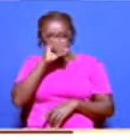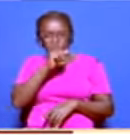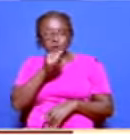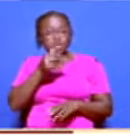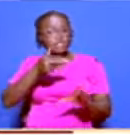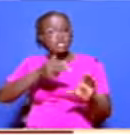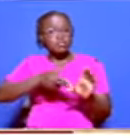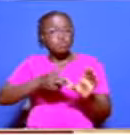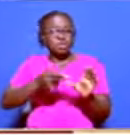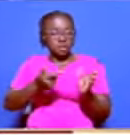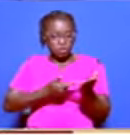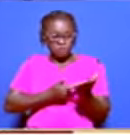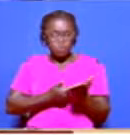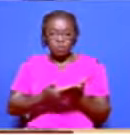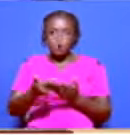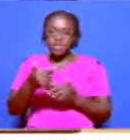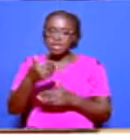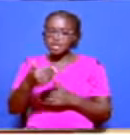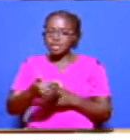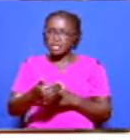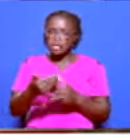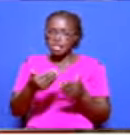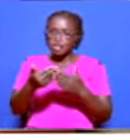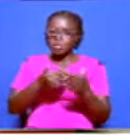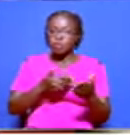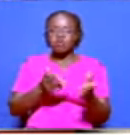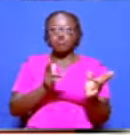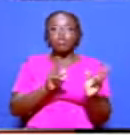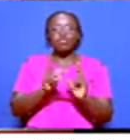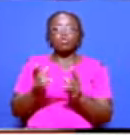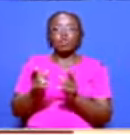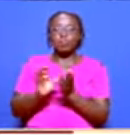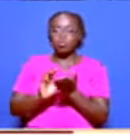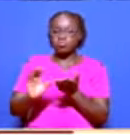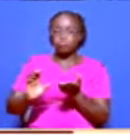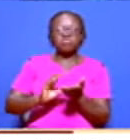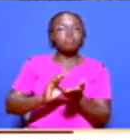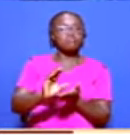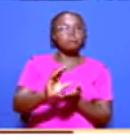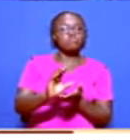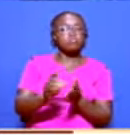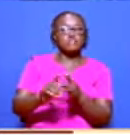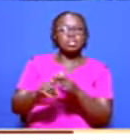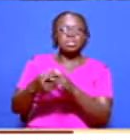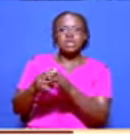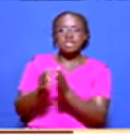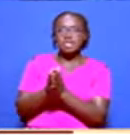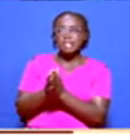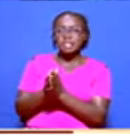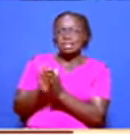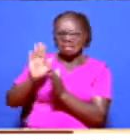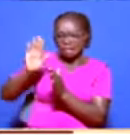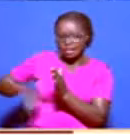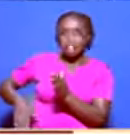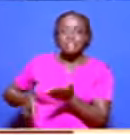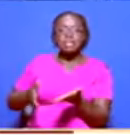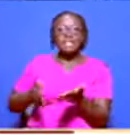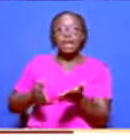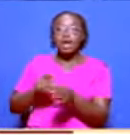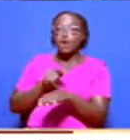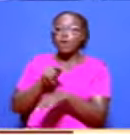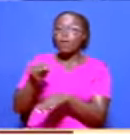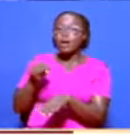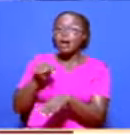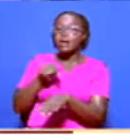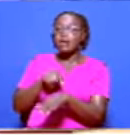muda wa wiki moja ijayo kabla ya usambazaji wa kawaida kurejelewa. If you delay here for 1 hour,